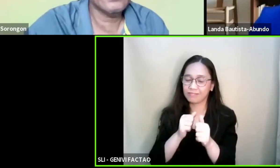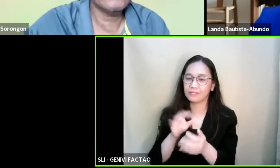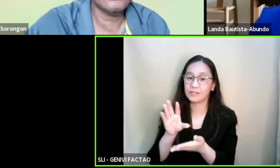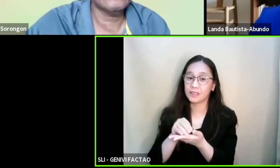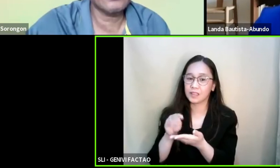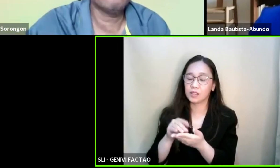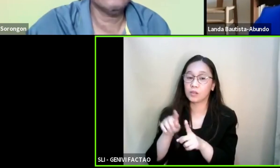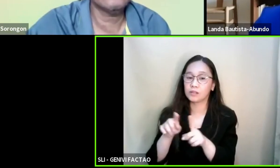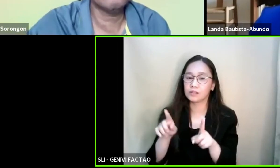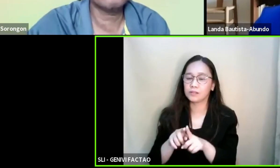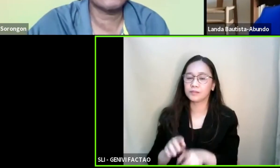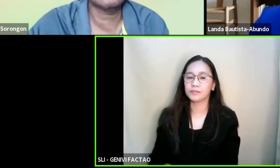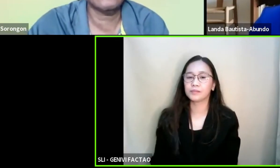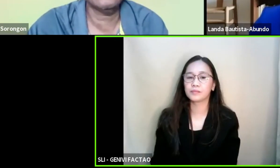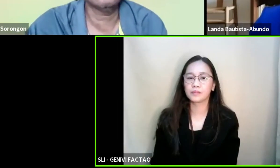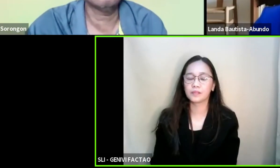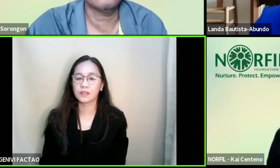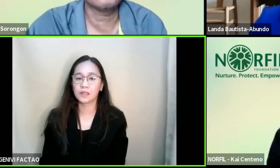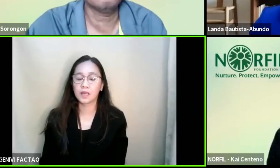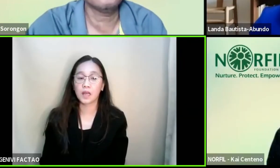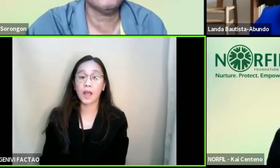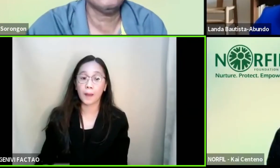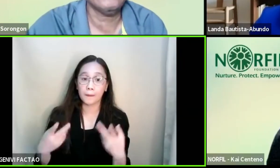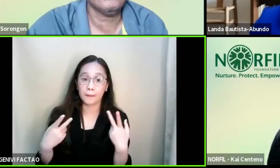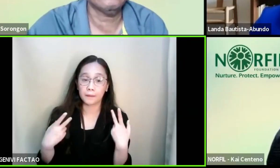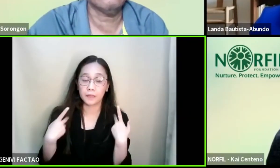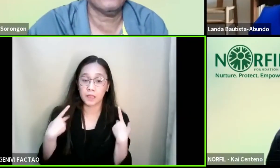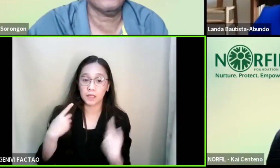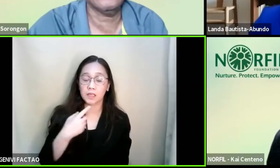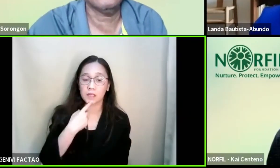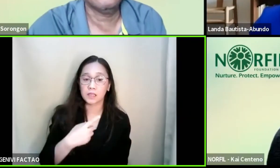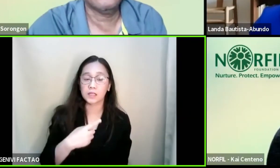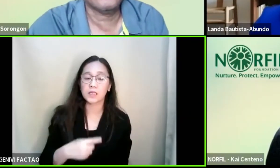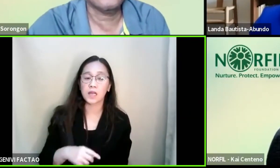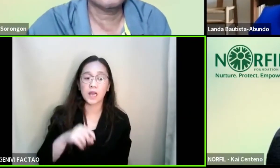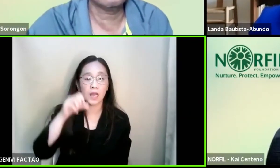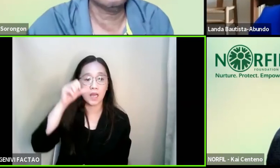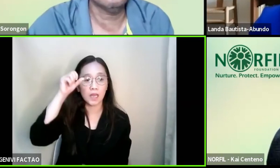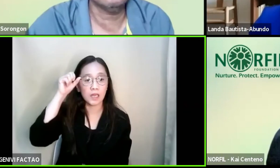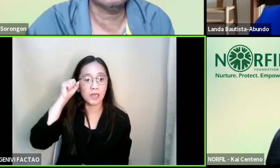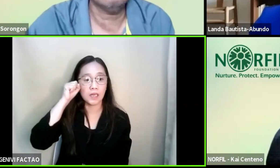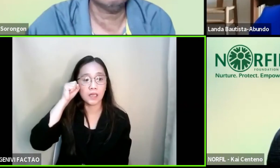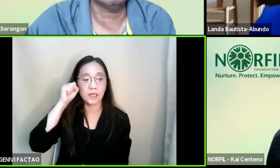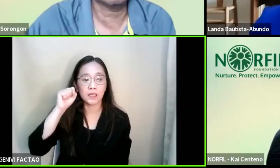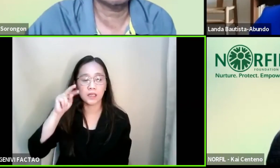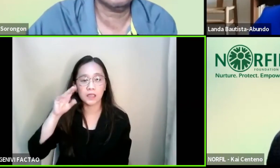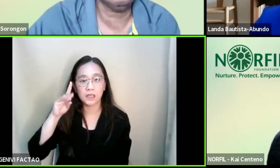Teacher Landa, may sinasabi, no, si Ma'am Sandra, no, from Cebu City, no, nagtuturo daw or nagtitrain,